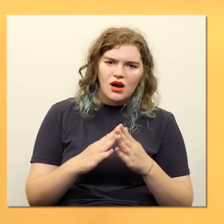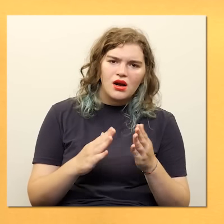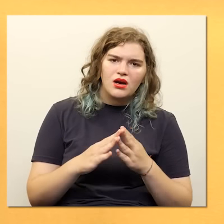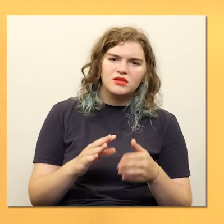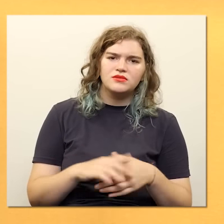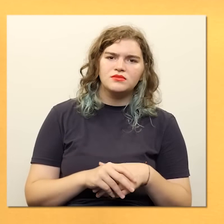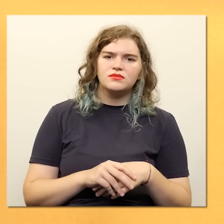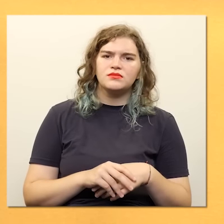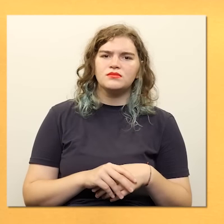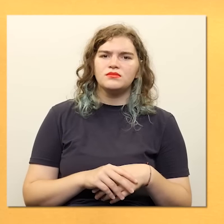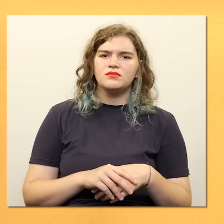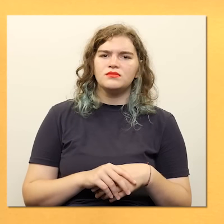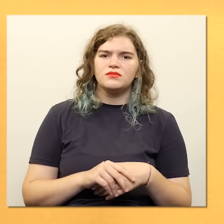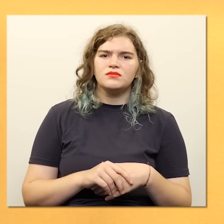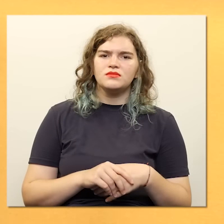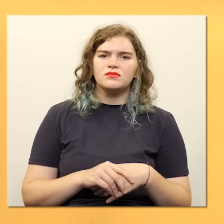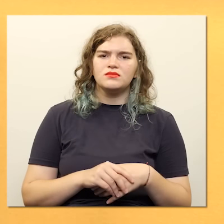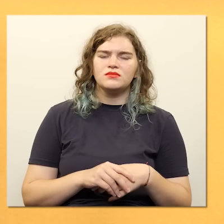casă,